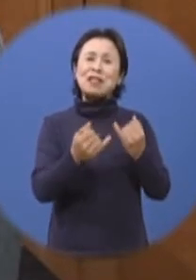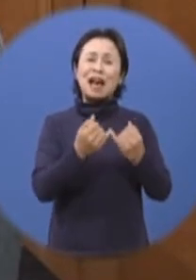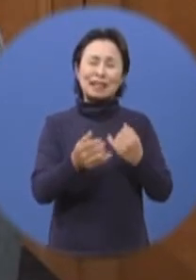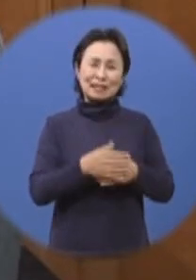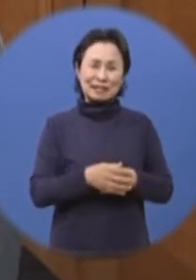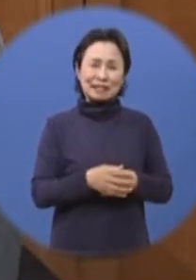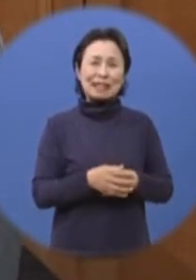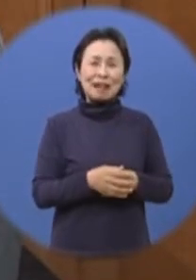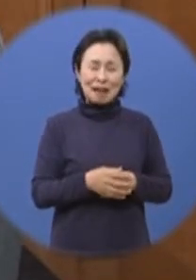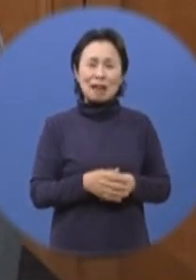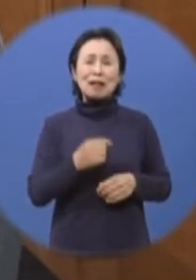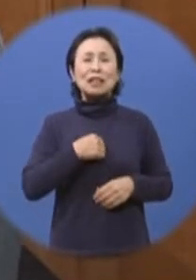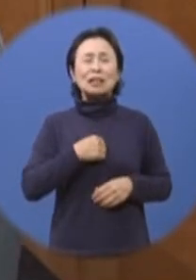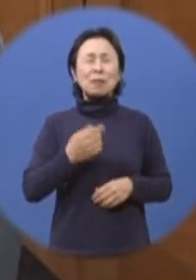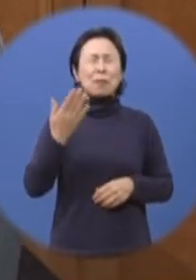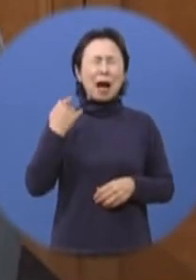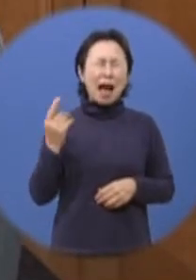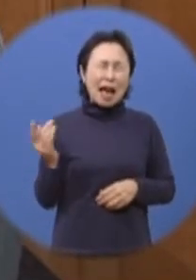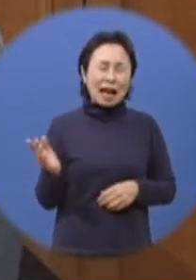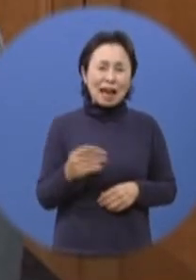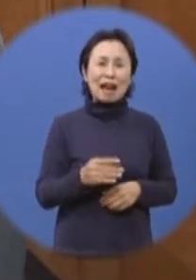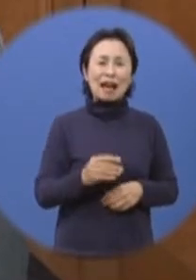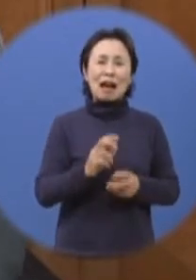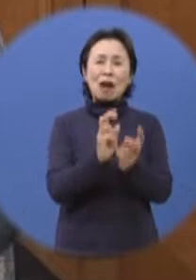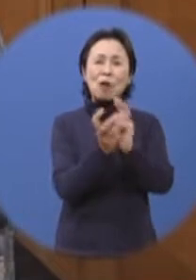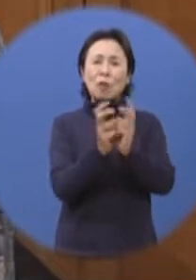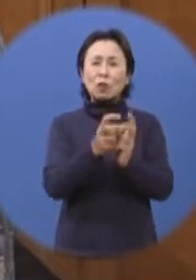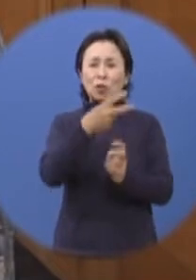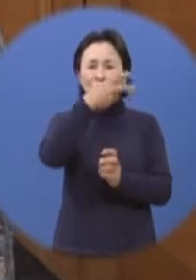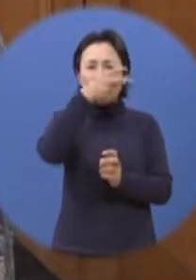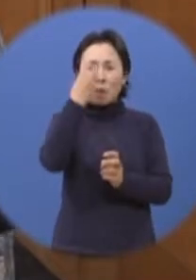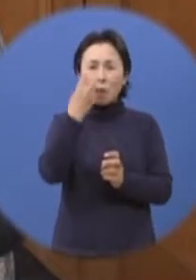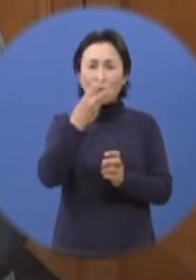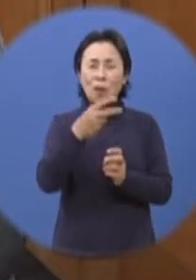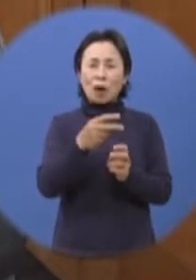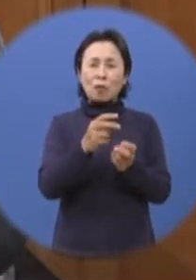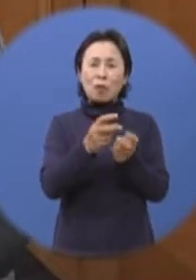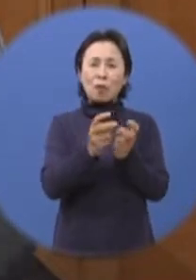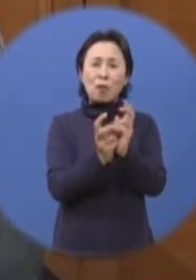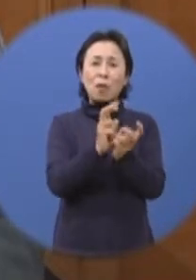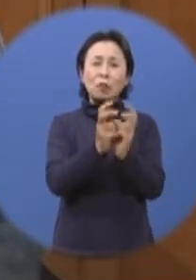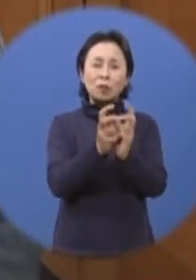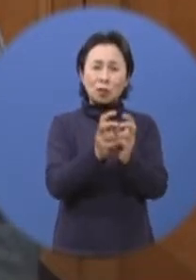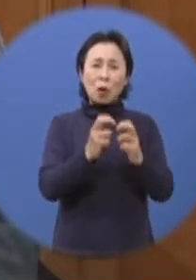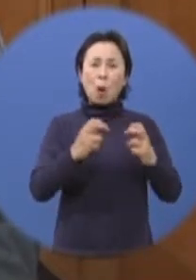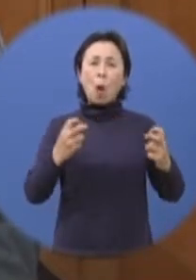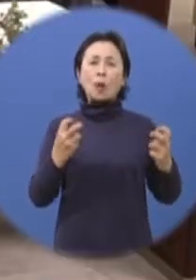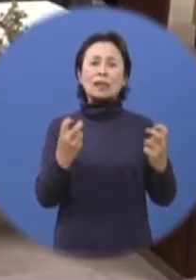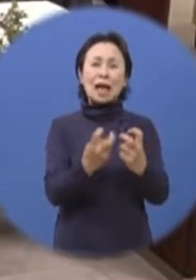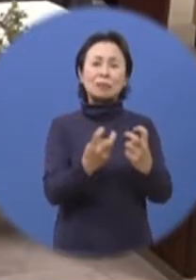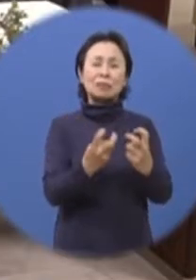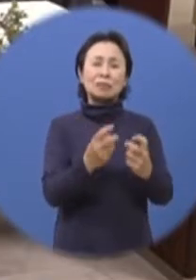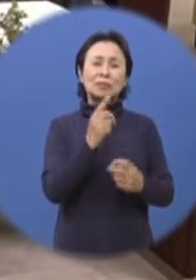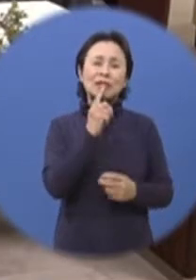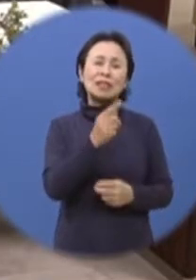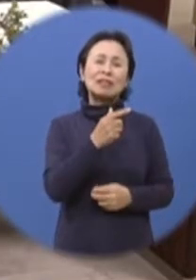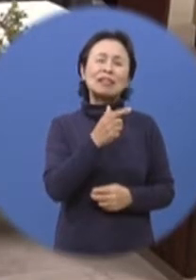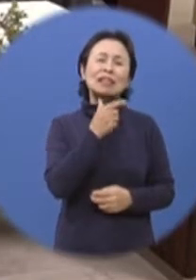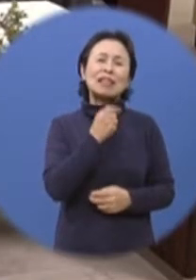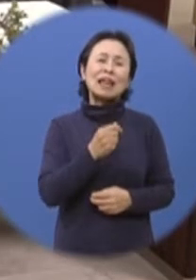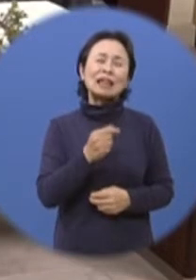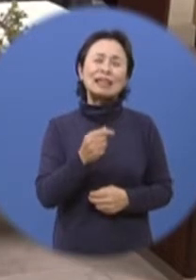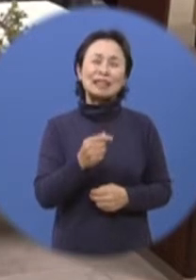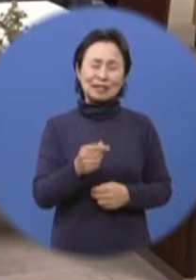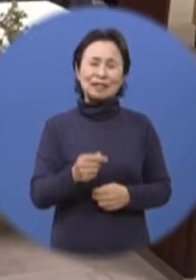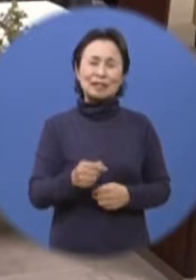よでもずっとそう言い続けてるんですけどあの子ぼここにありって言うねあの全国にやっぱ